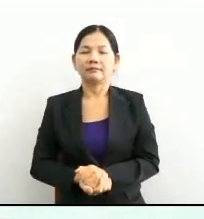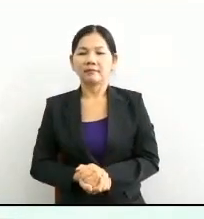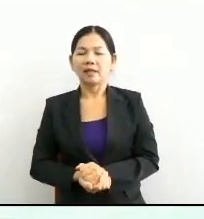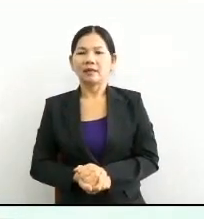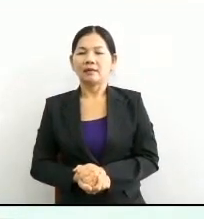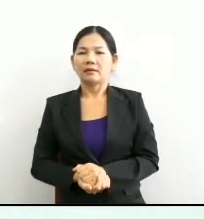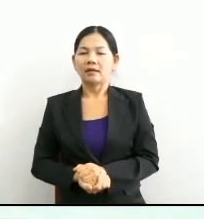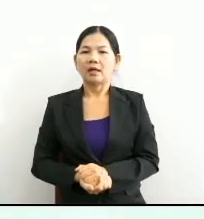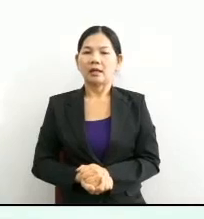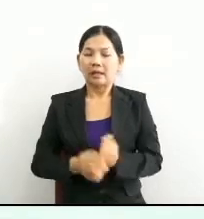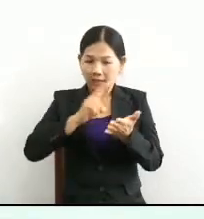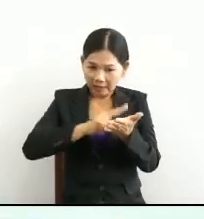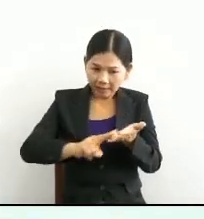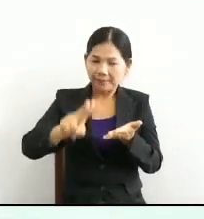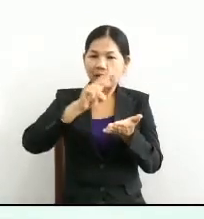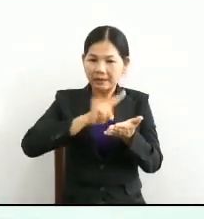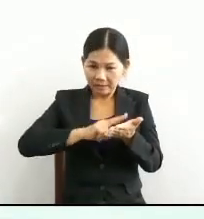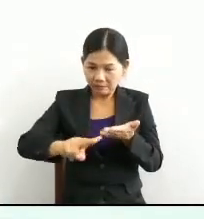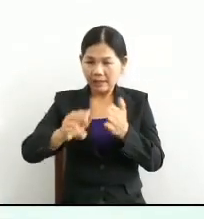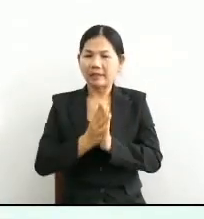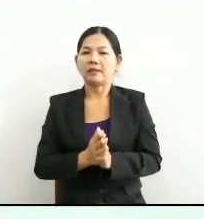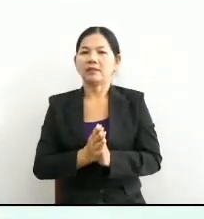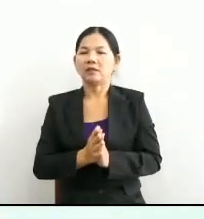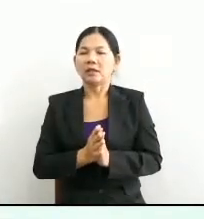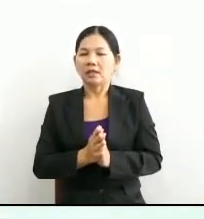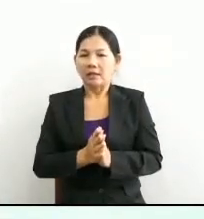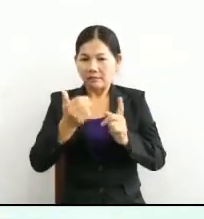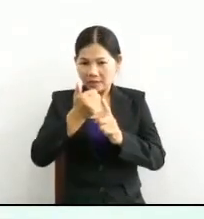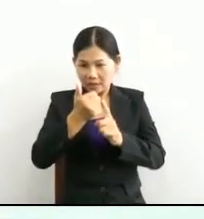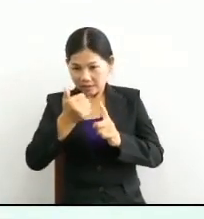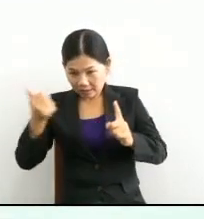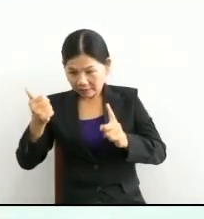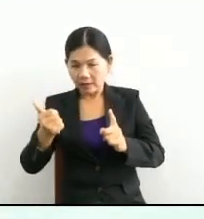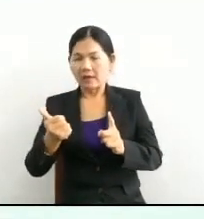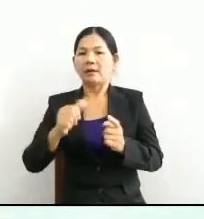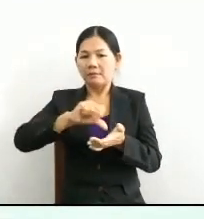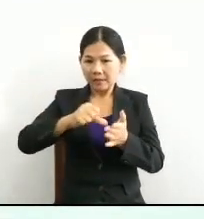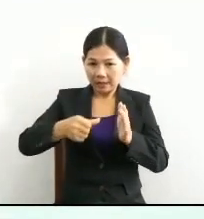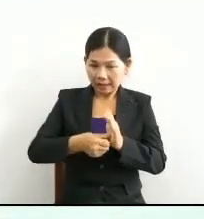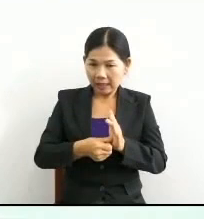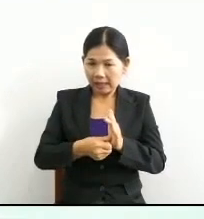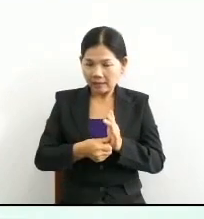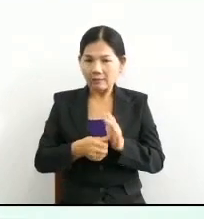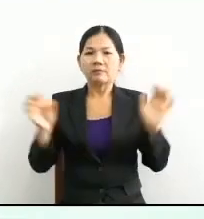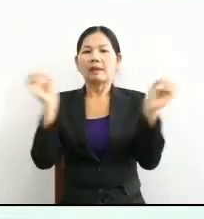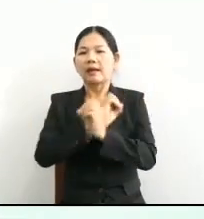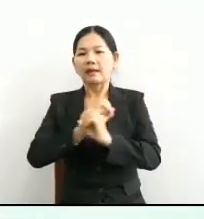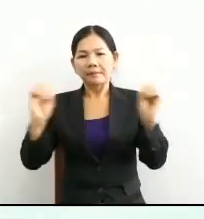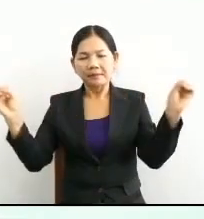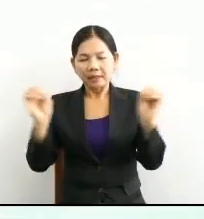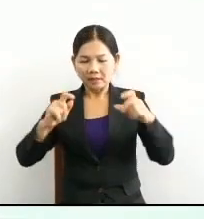kru ạ nà máy thân ạ bị chì niếm miên này thà đầm